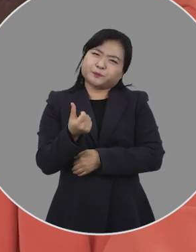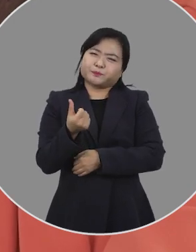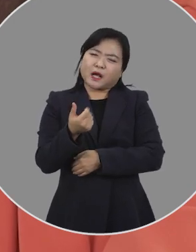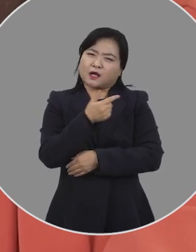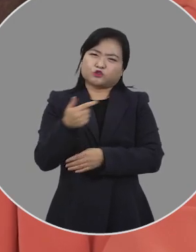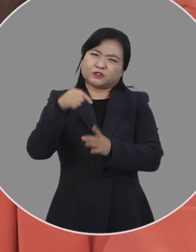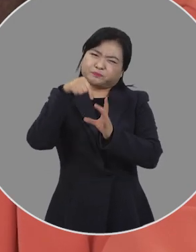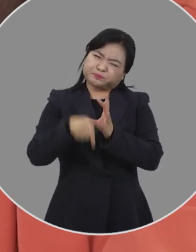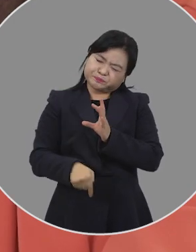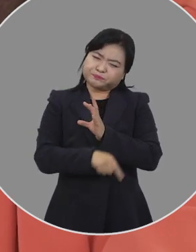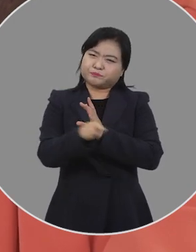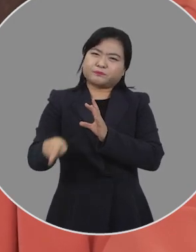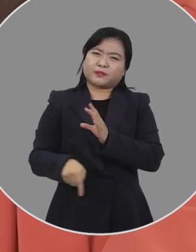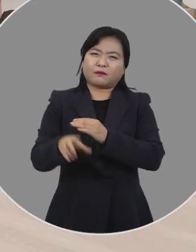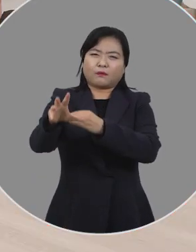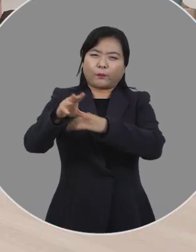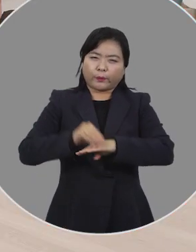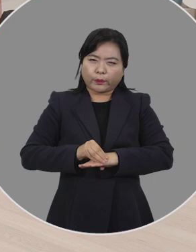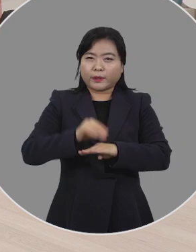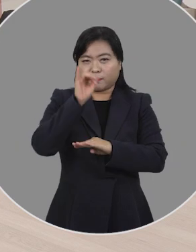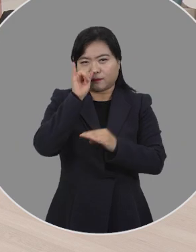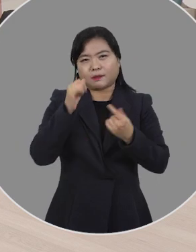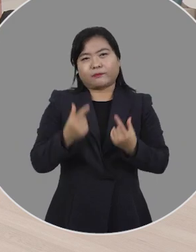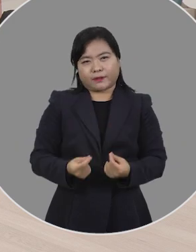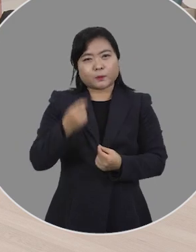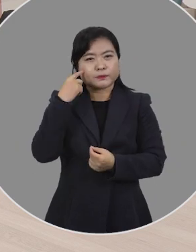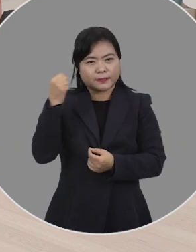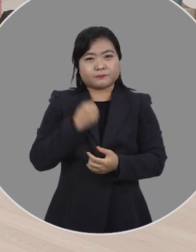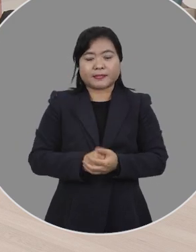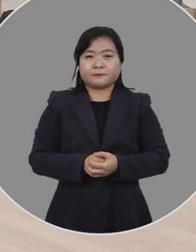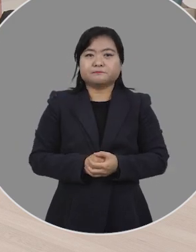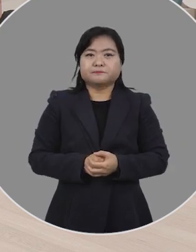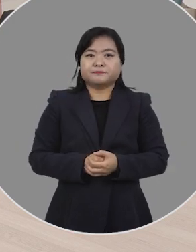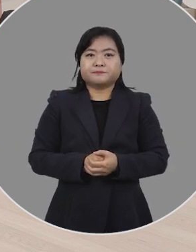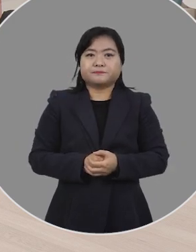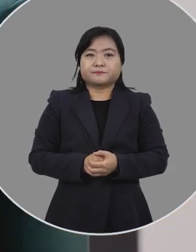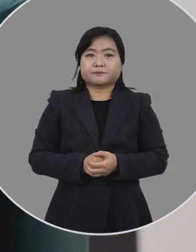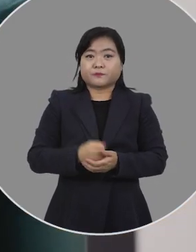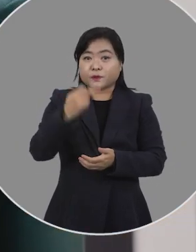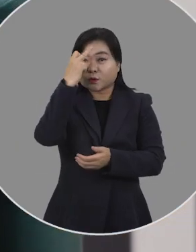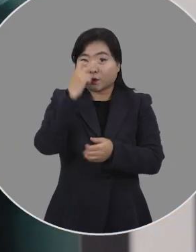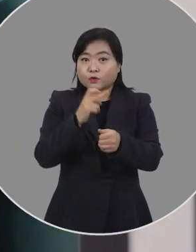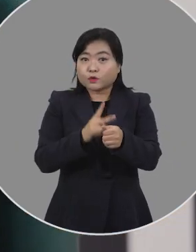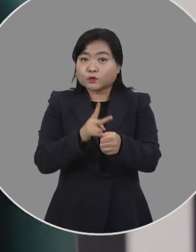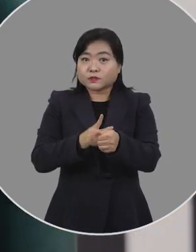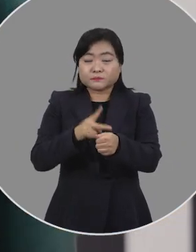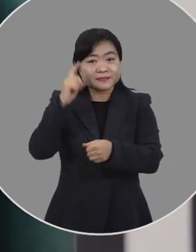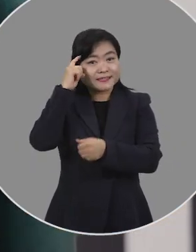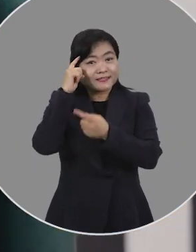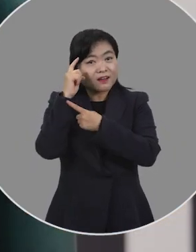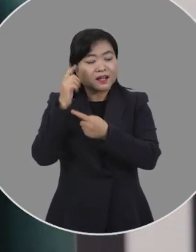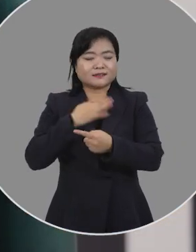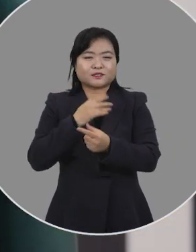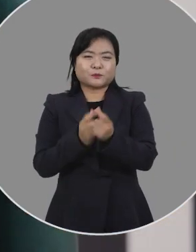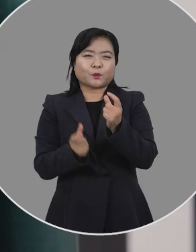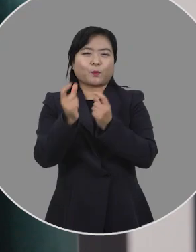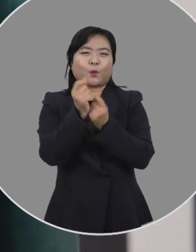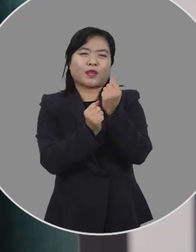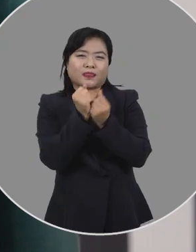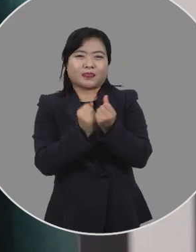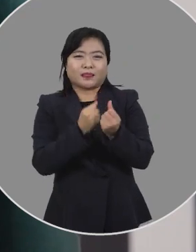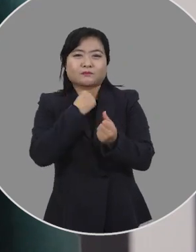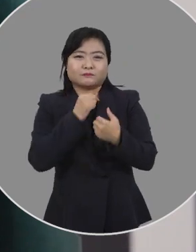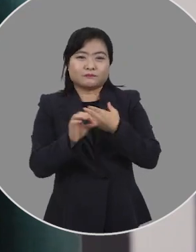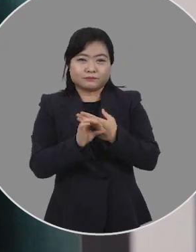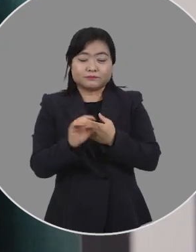깊게 자리 잡고 있는 게 아닌가, 그런 생각을 합니다. 최 교수님 의견에 조금 더 보완하자면,